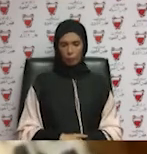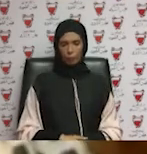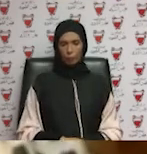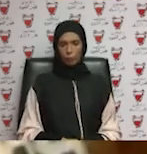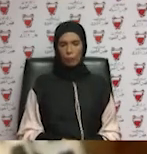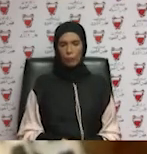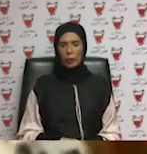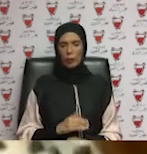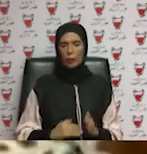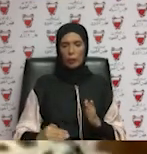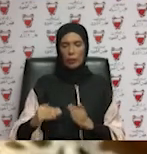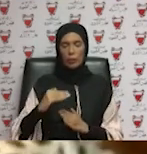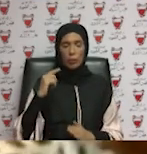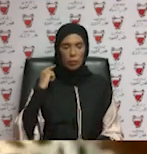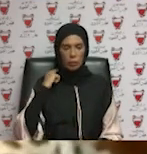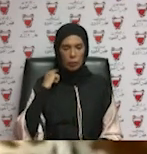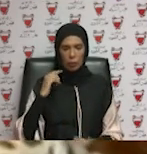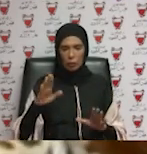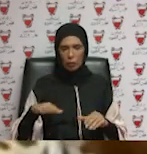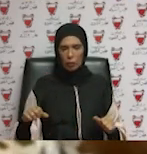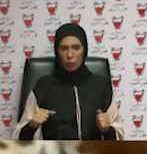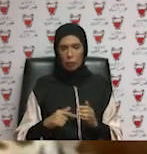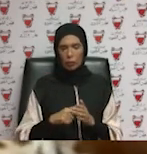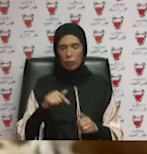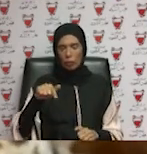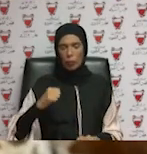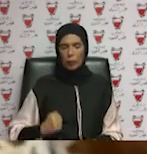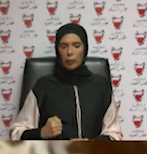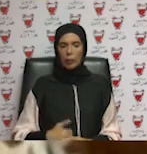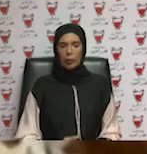ورفع مستوى العلمي لخريجي الطب في البحرين.